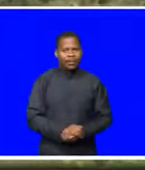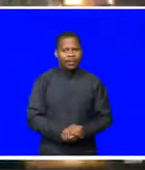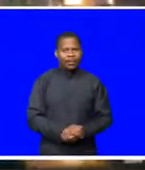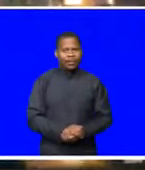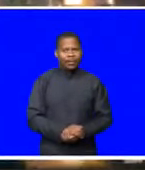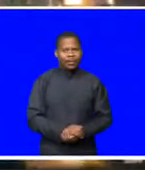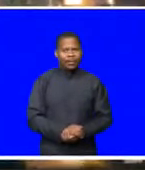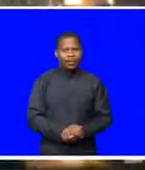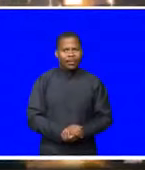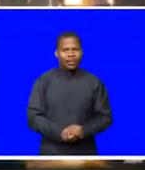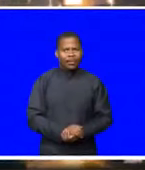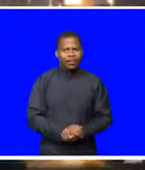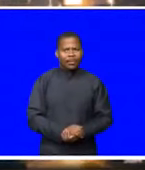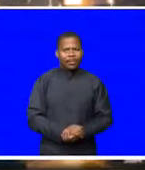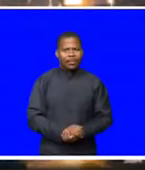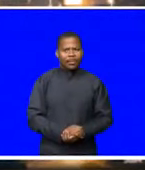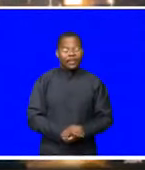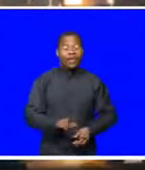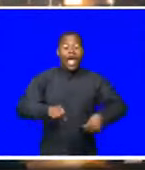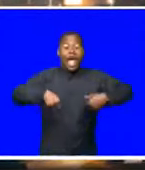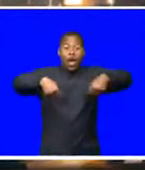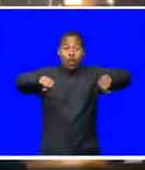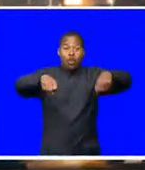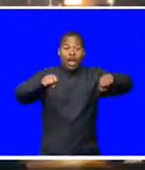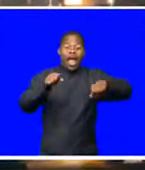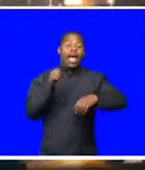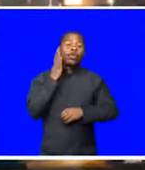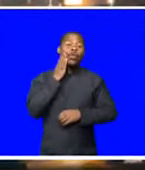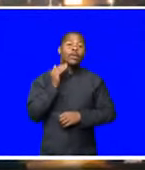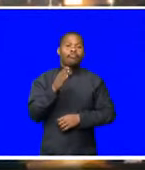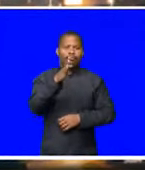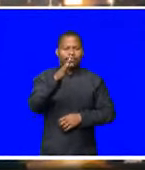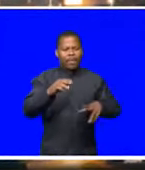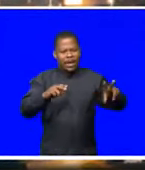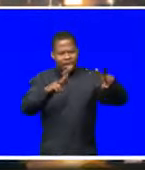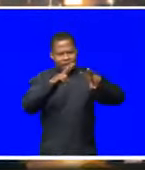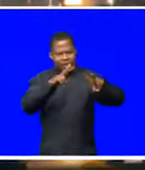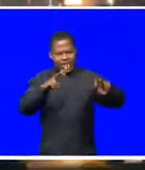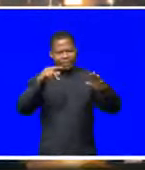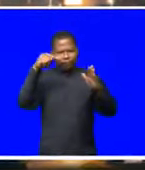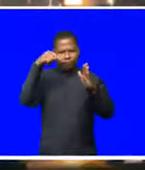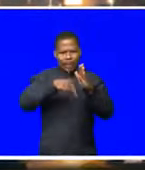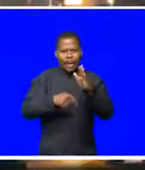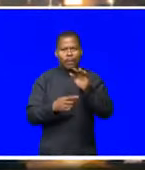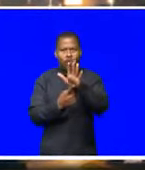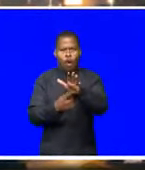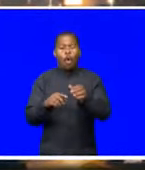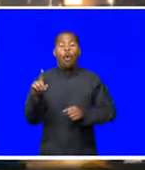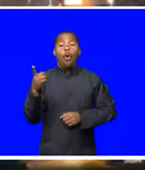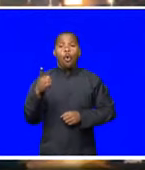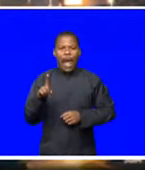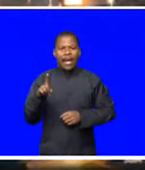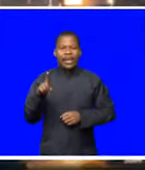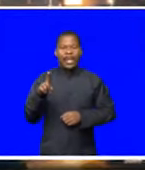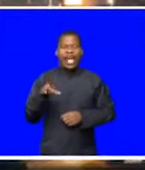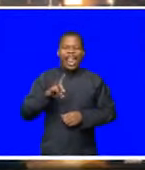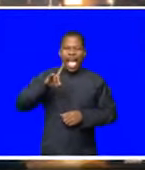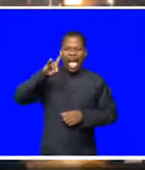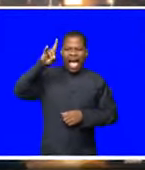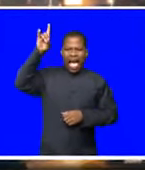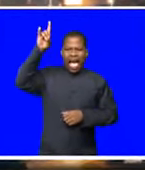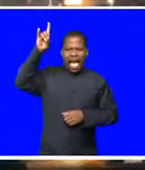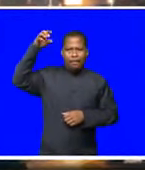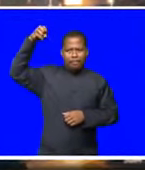Simnyokane. Ingundla yasekwaluseni seyende ke licwaningo loluyivedeleyo ukuthi dzingake malambu lamakhulu lathiwa ngokuthi